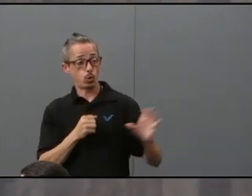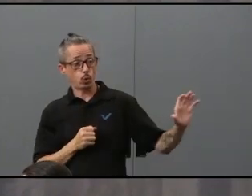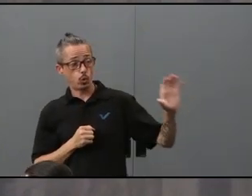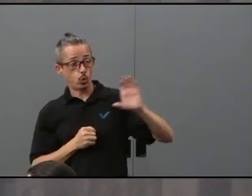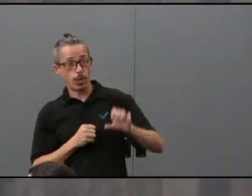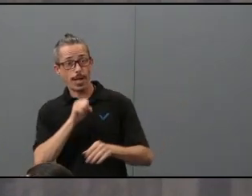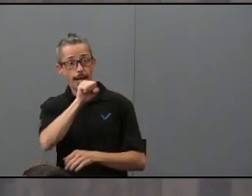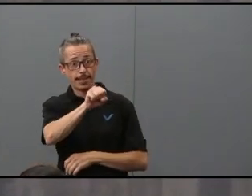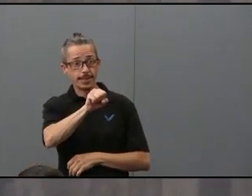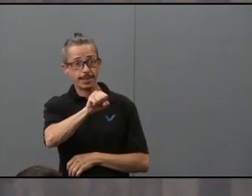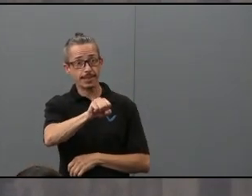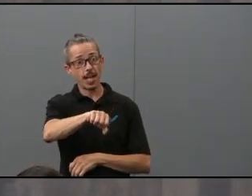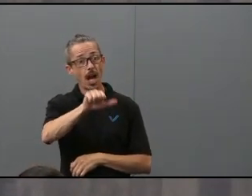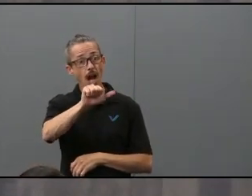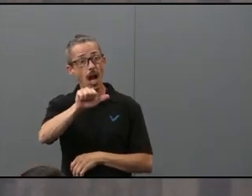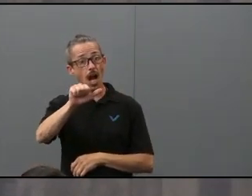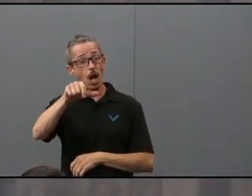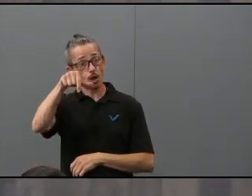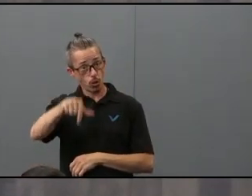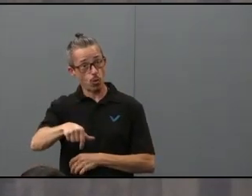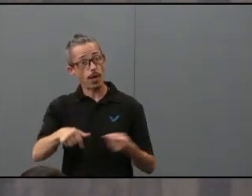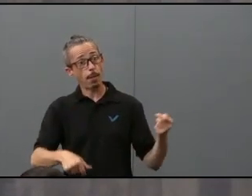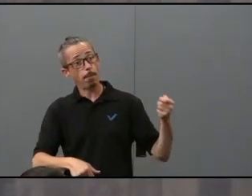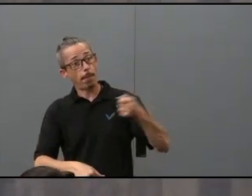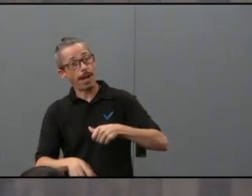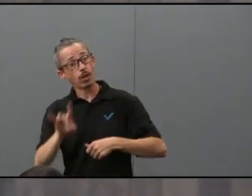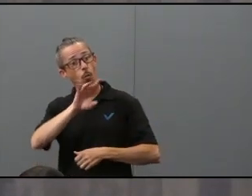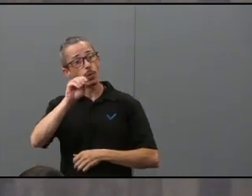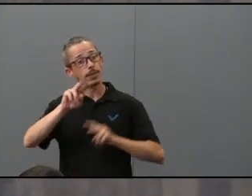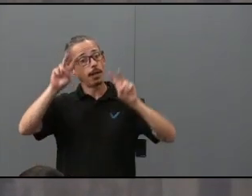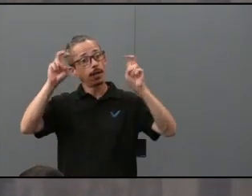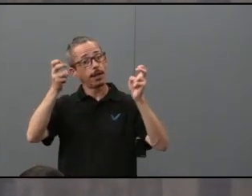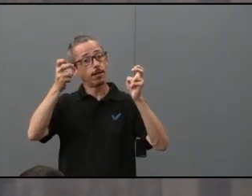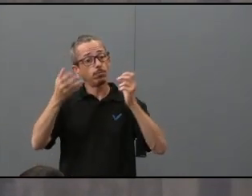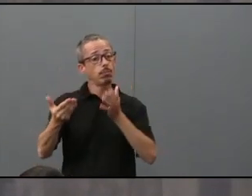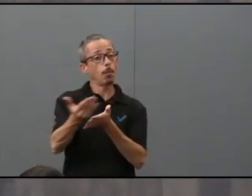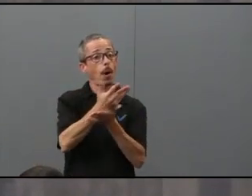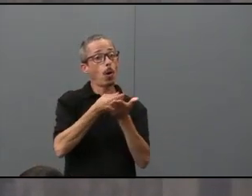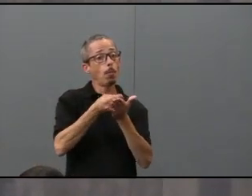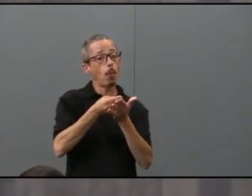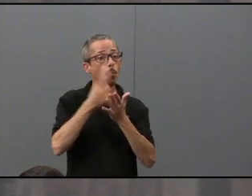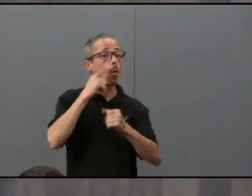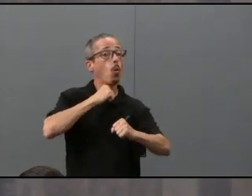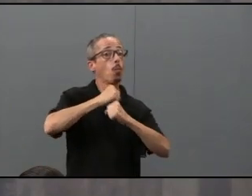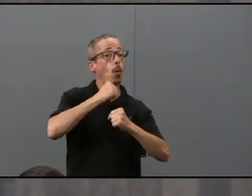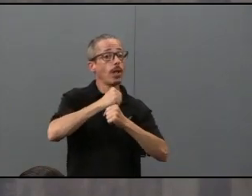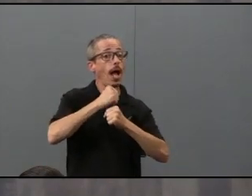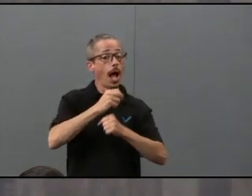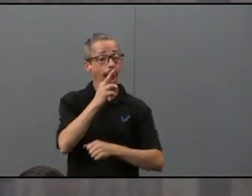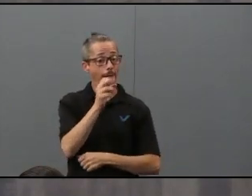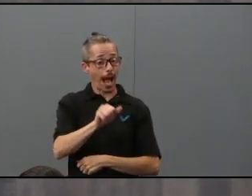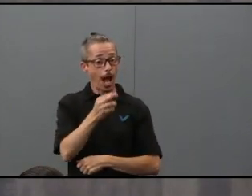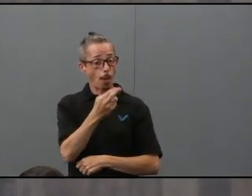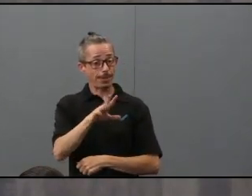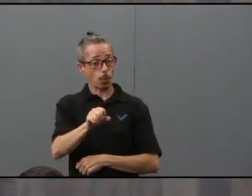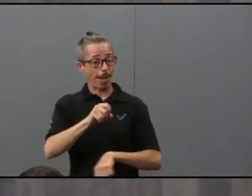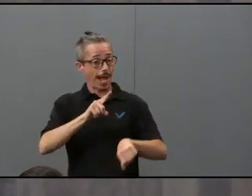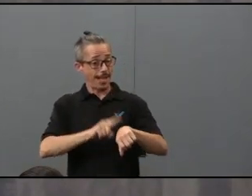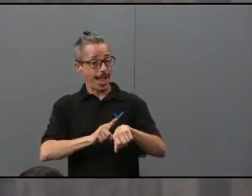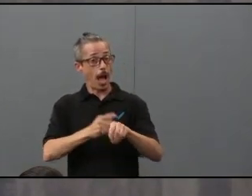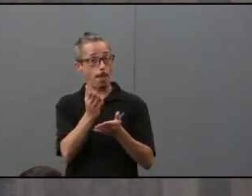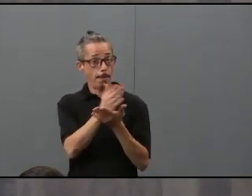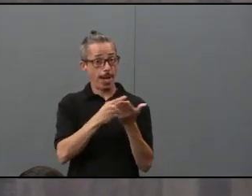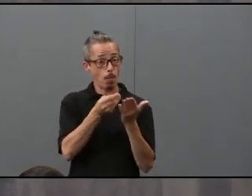SAQ qui a payé 80 % d'une campagne thématique qu'on a fait qui s'appelle à repan on prend le temps et on avait un volet de la